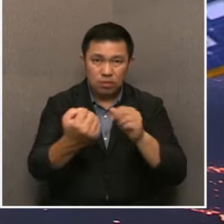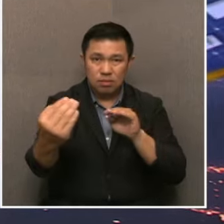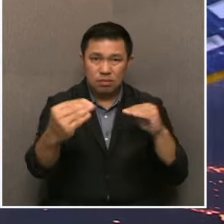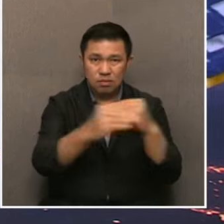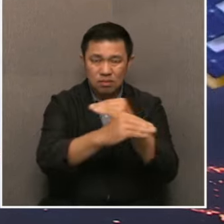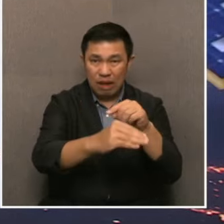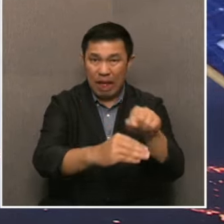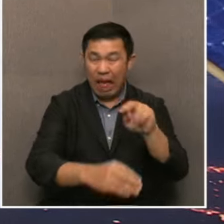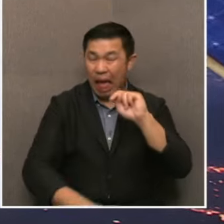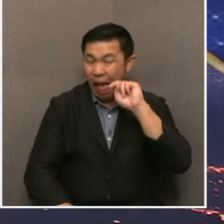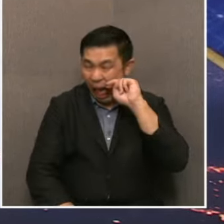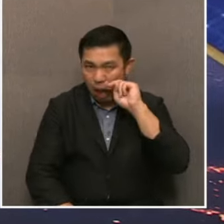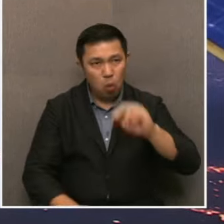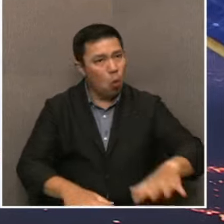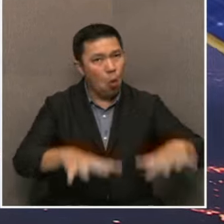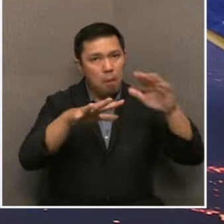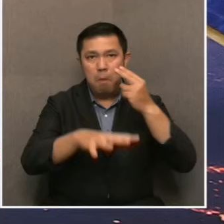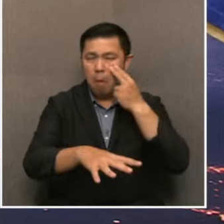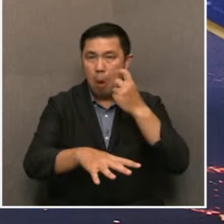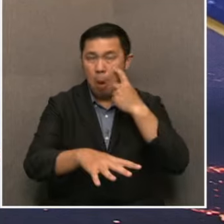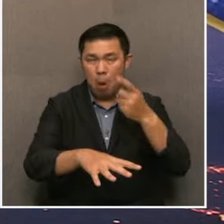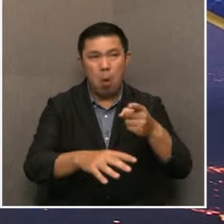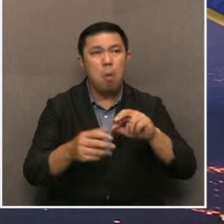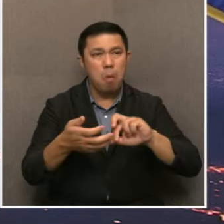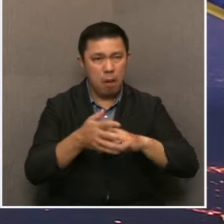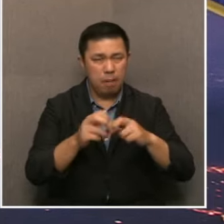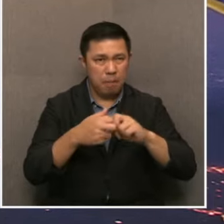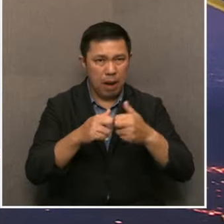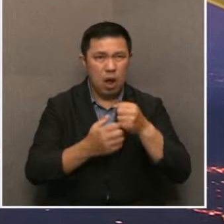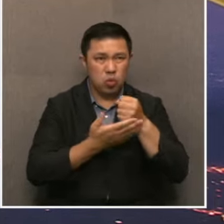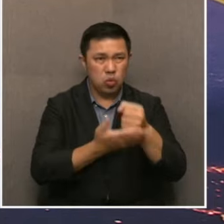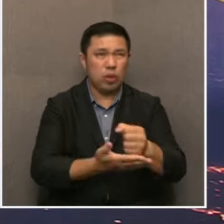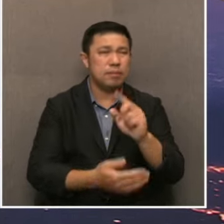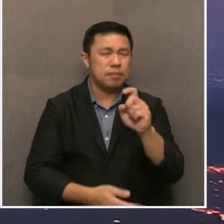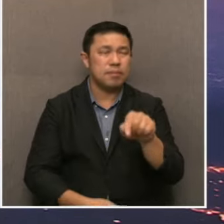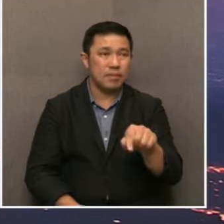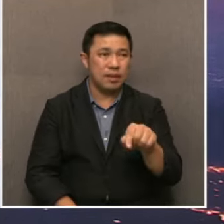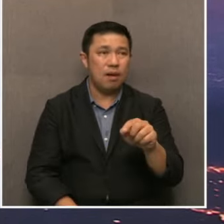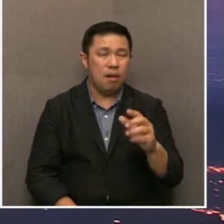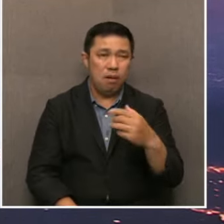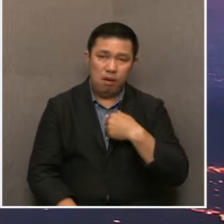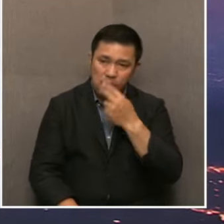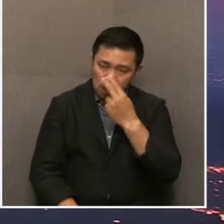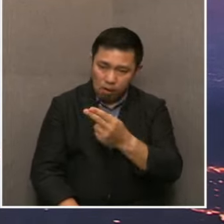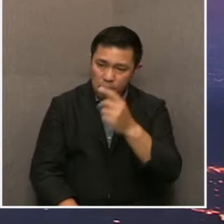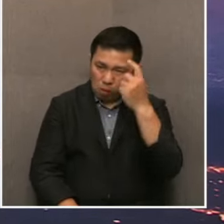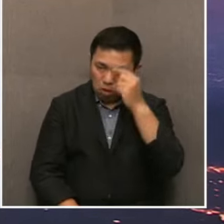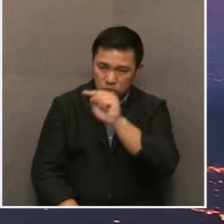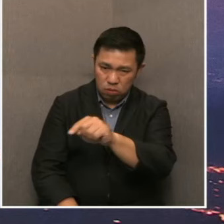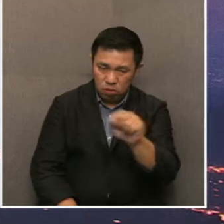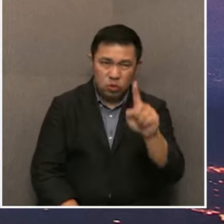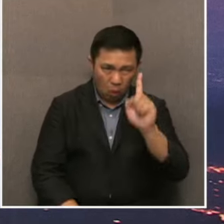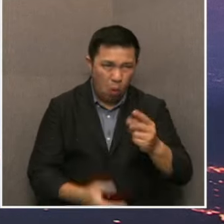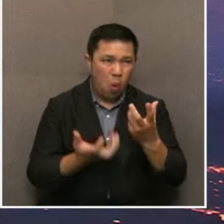ในพื้นที่ยังคงท่วมมิดเลยนั่นเองนะครับสะท้อนถึงเรื่องของความช่วยเหลือเมื่อเราเห็นภาพแบบนี้ก็จะบอกได้นะครับว่าจุดไหนยังคงต้อง